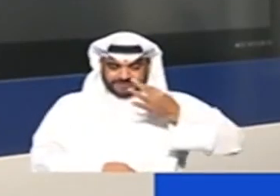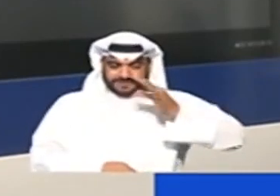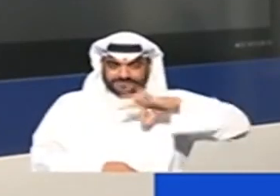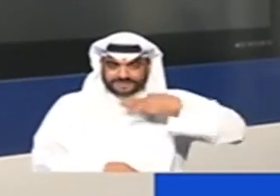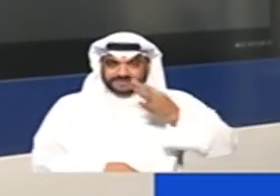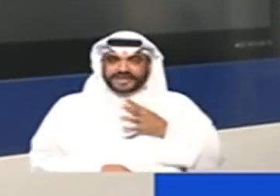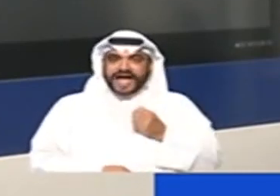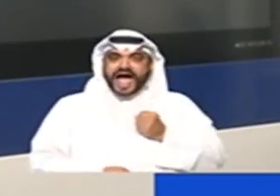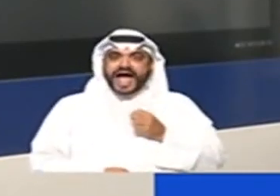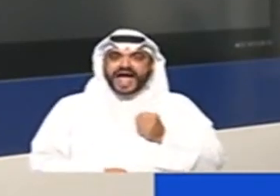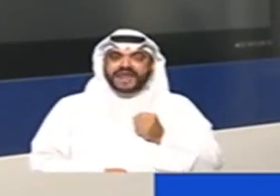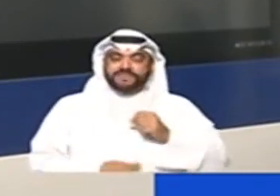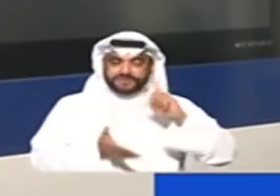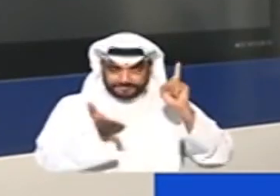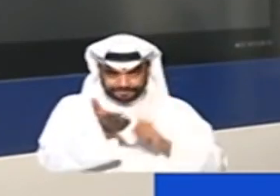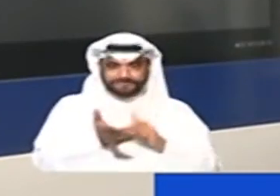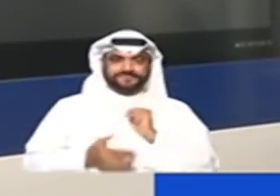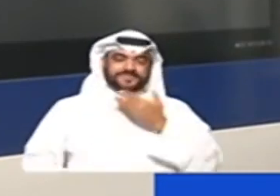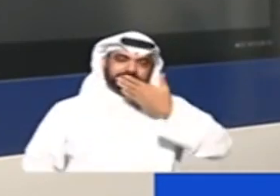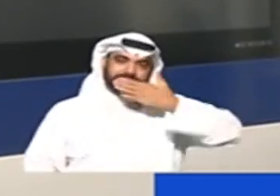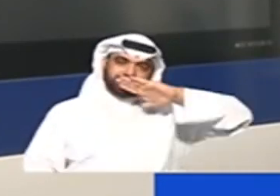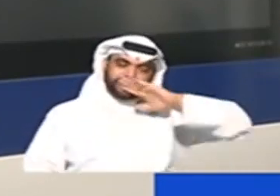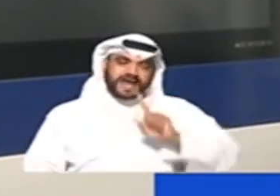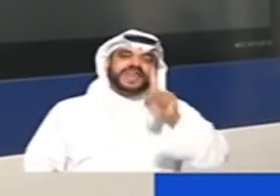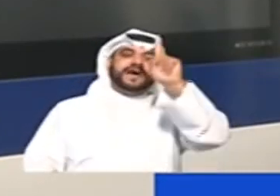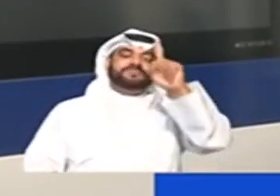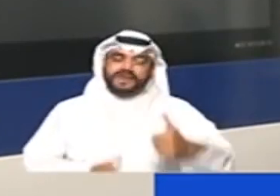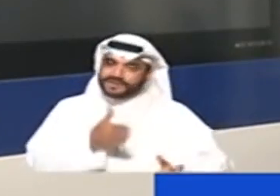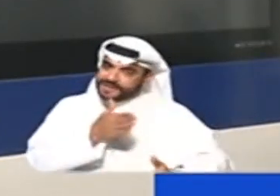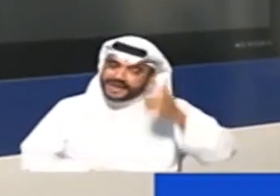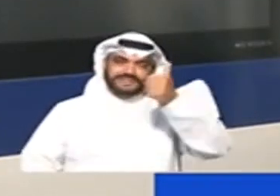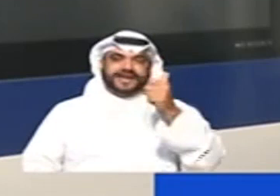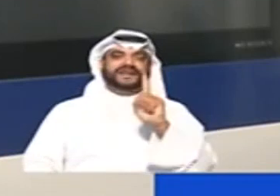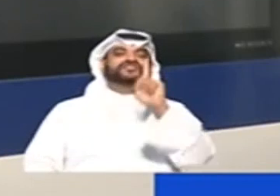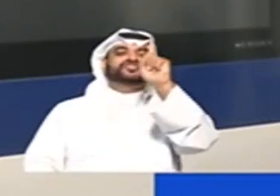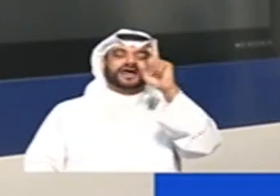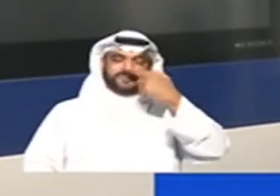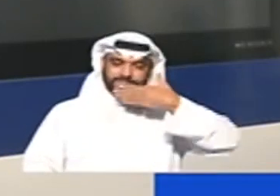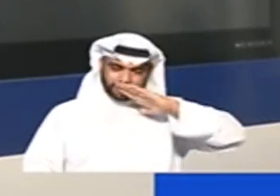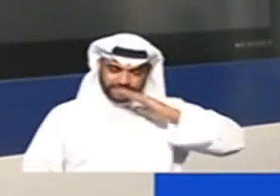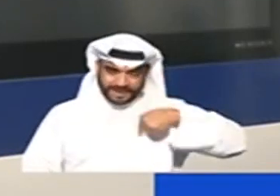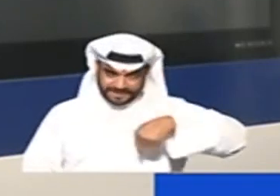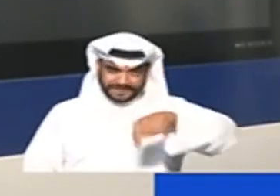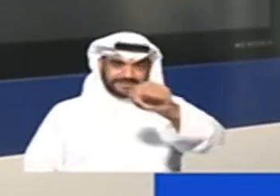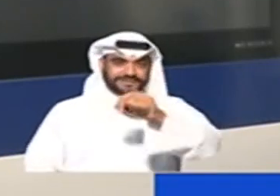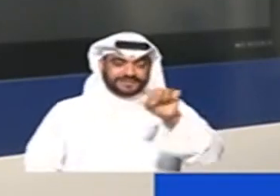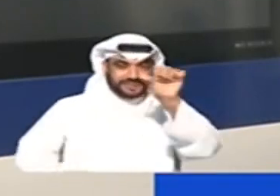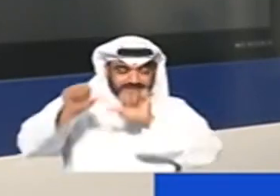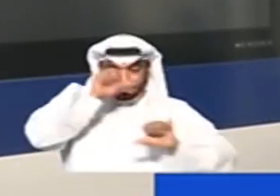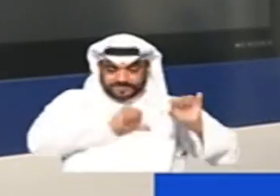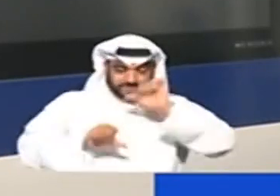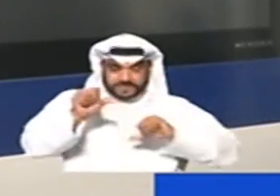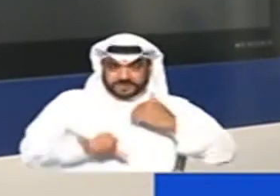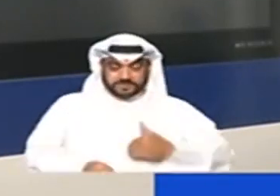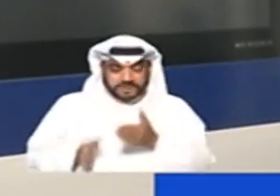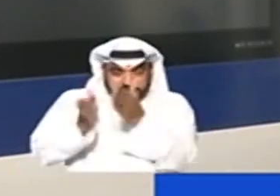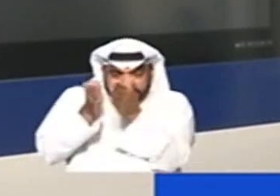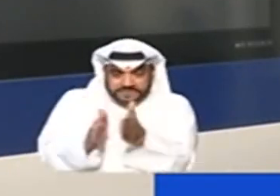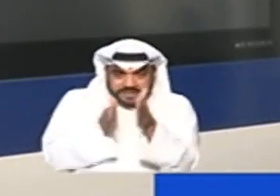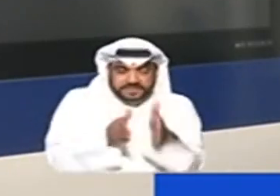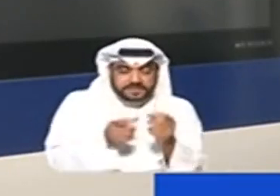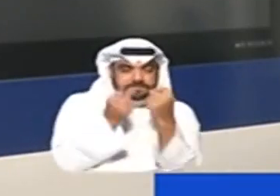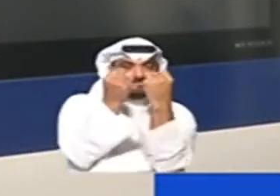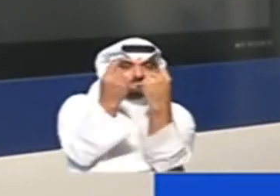عمره. طبعا الحمد لله العملية تكلت في النجاح، العملية تمت بإعداد